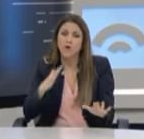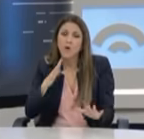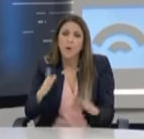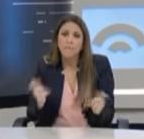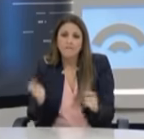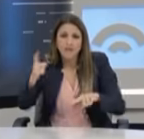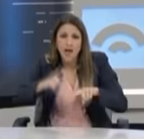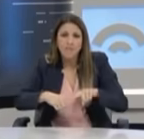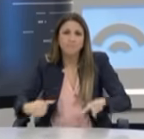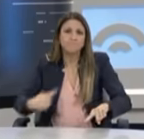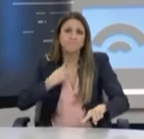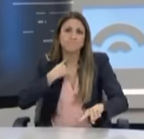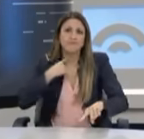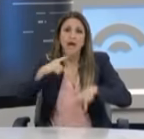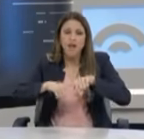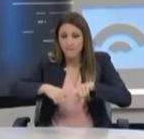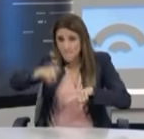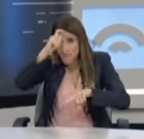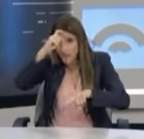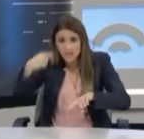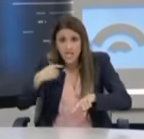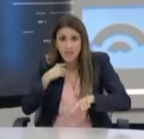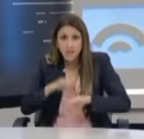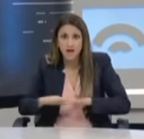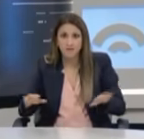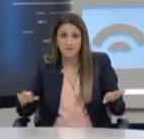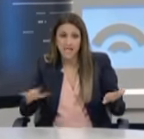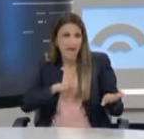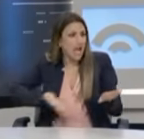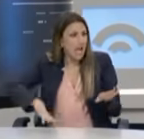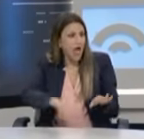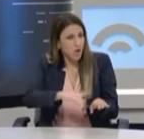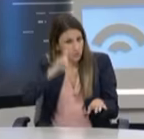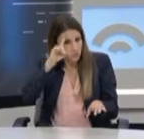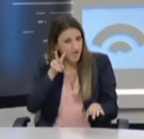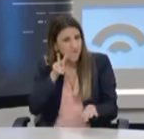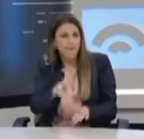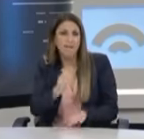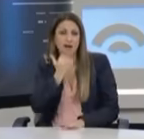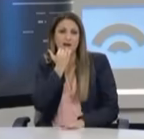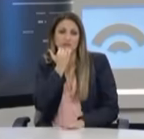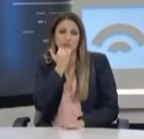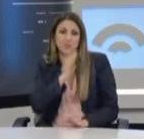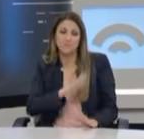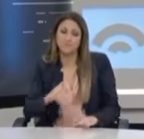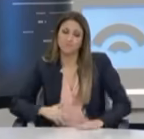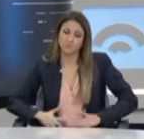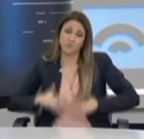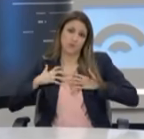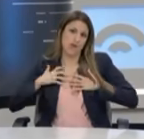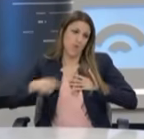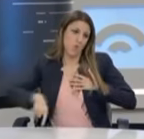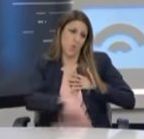ήττα που έχει ήδη ακυρωθεί στη συνείδηση του λαού. Και ένα εθνικό λάθος που προσβάλλει και την